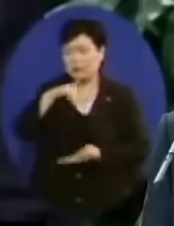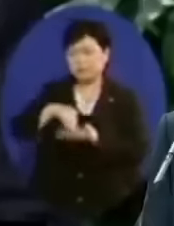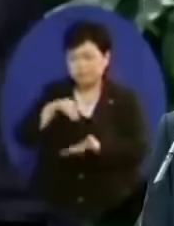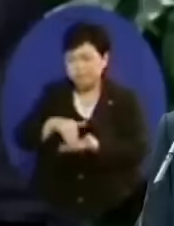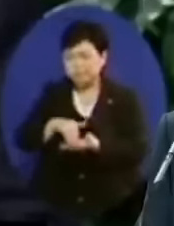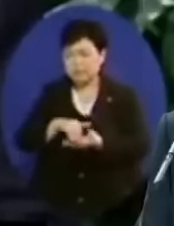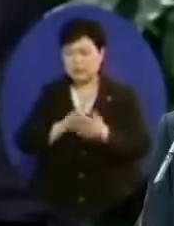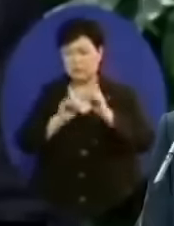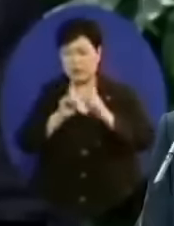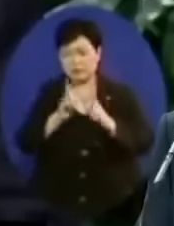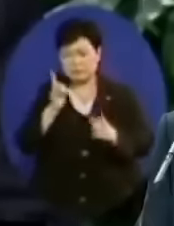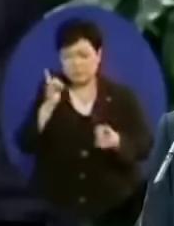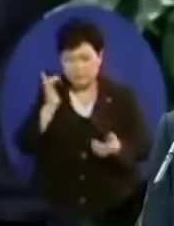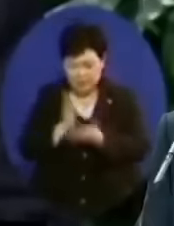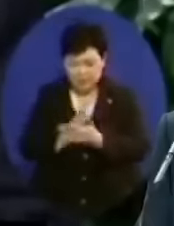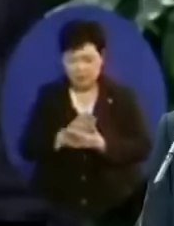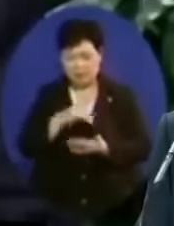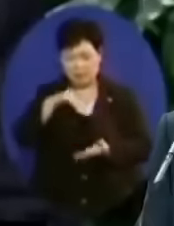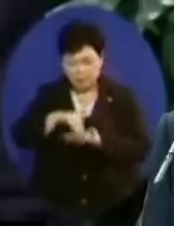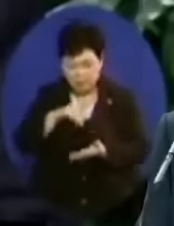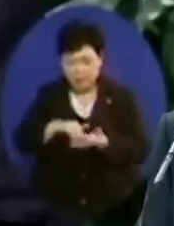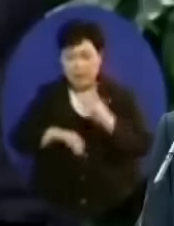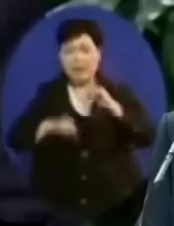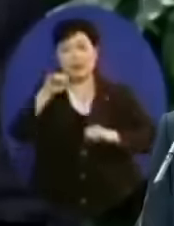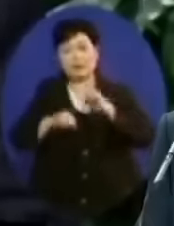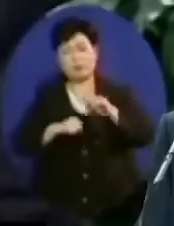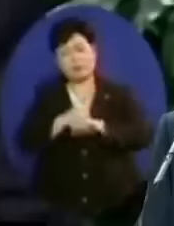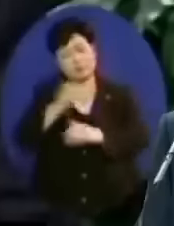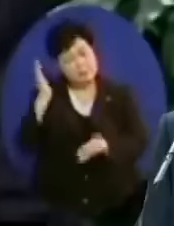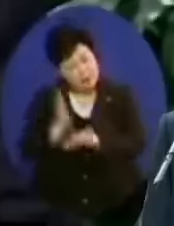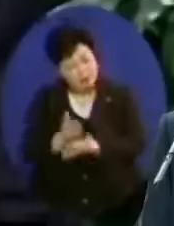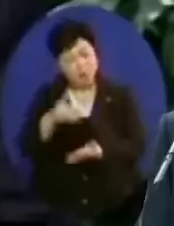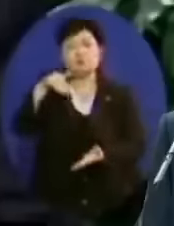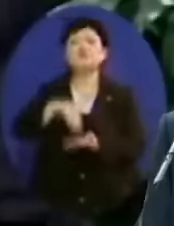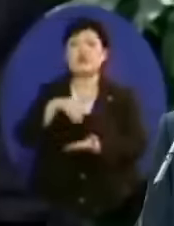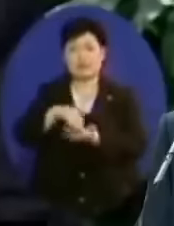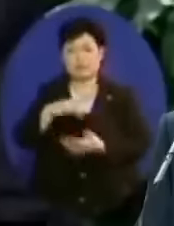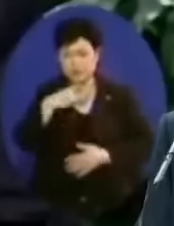하지 말걸 그랬다, 그렇게 행동하지 말걸 그랬다, 그건 후회입니다.